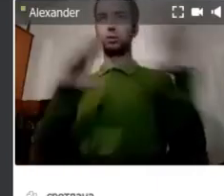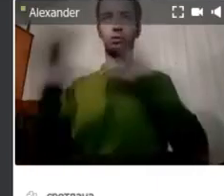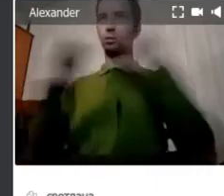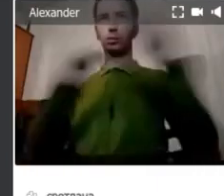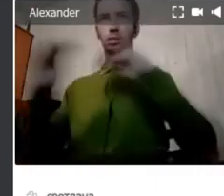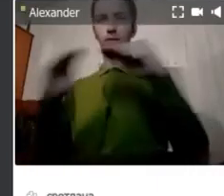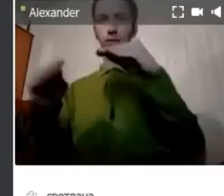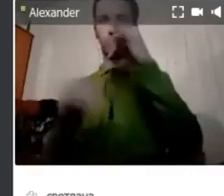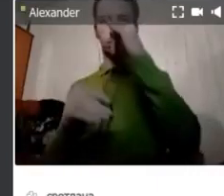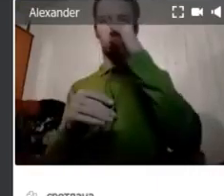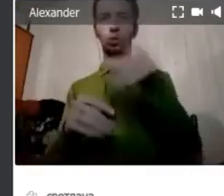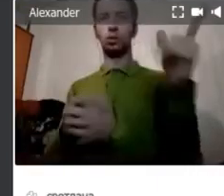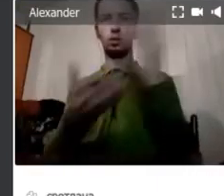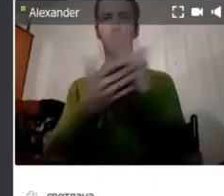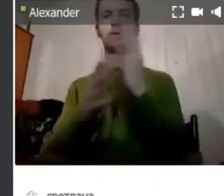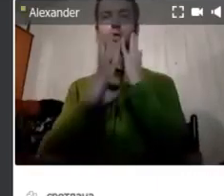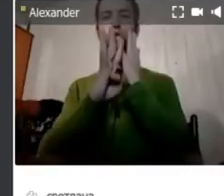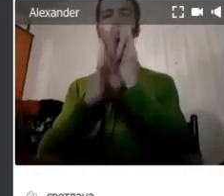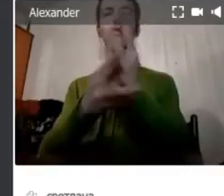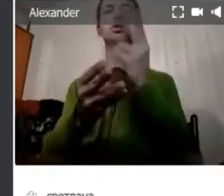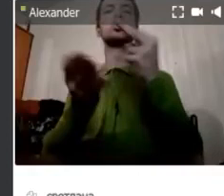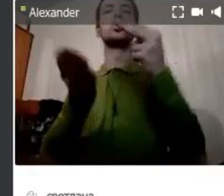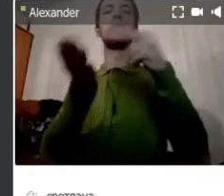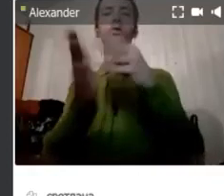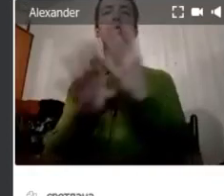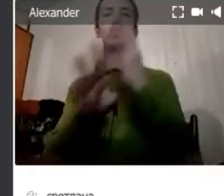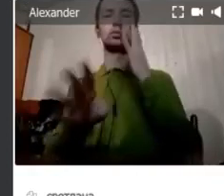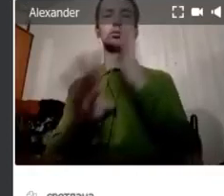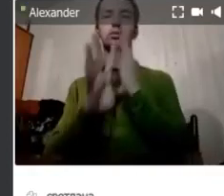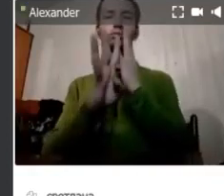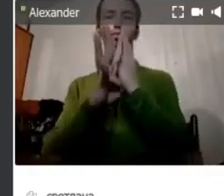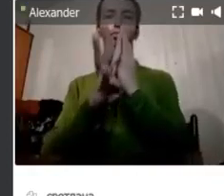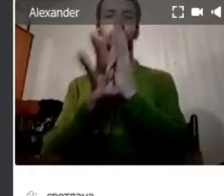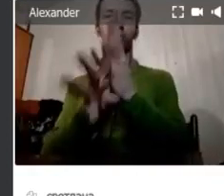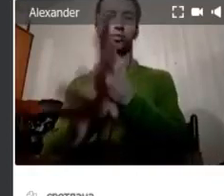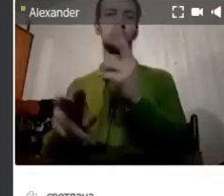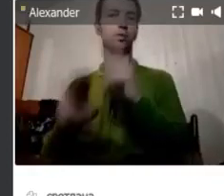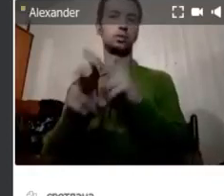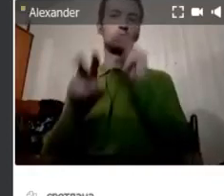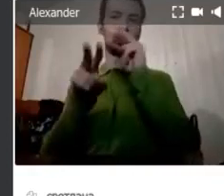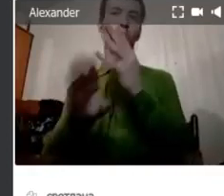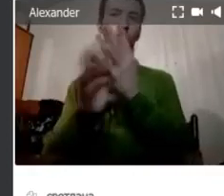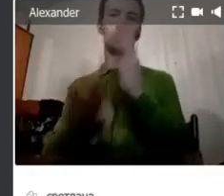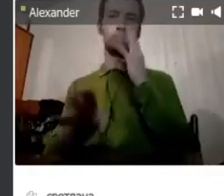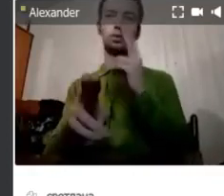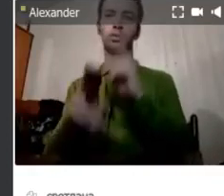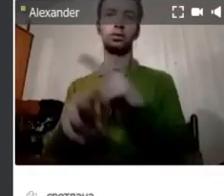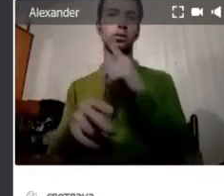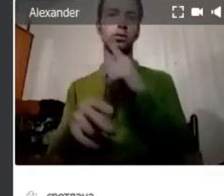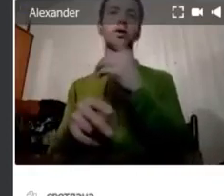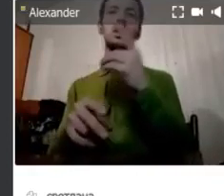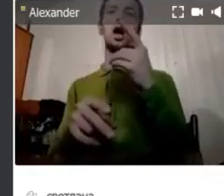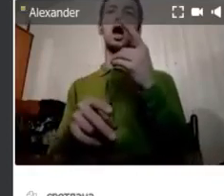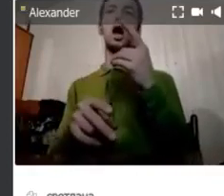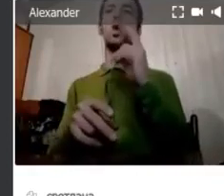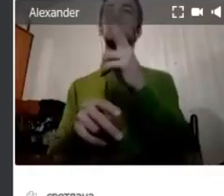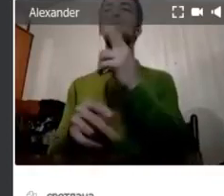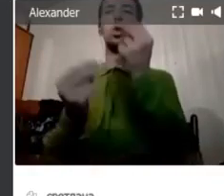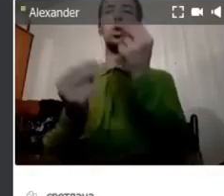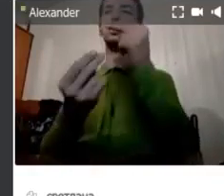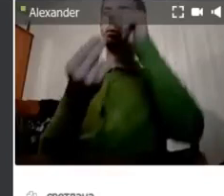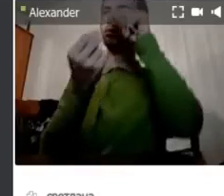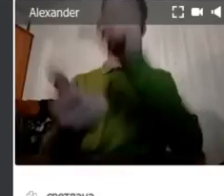получил. То есть ни разу такого не было. Может быть, там чуть какая-то задержка, но все